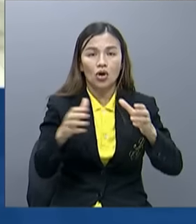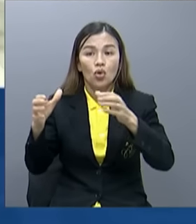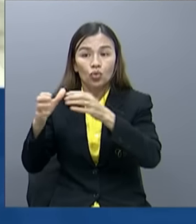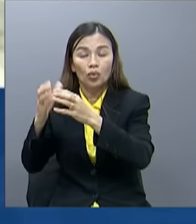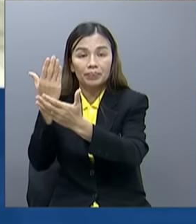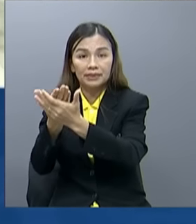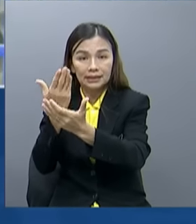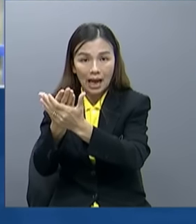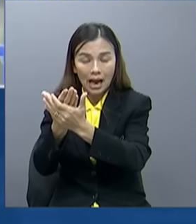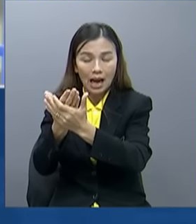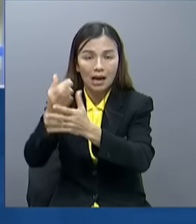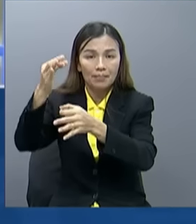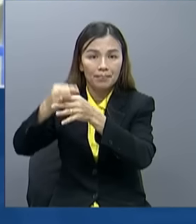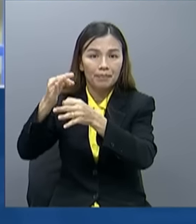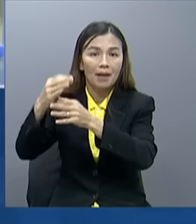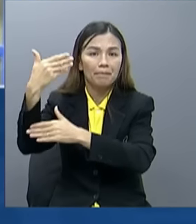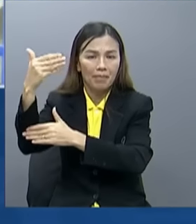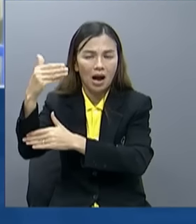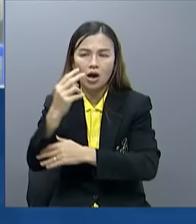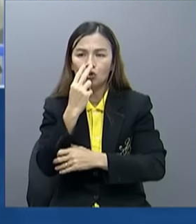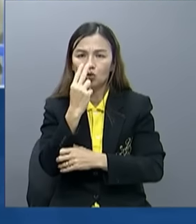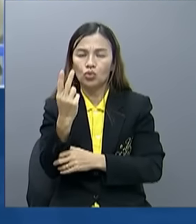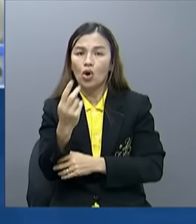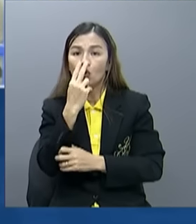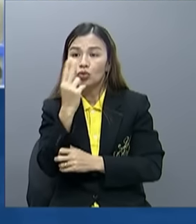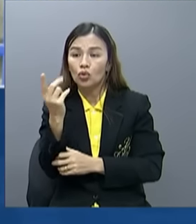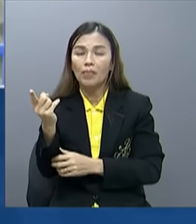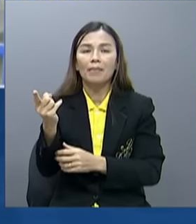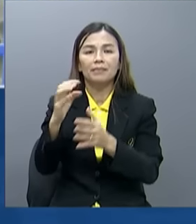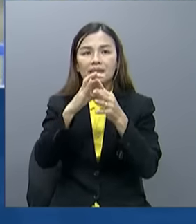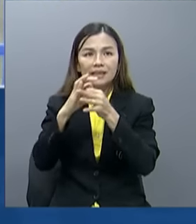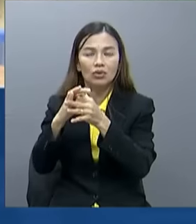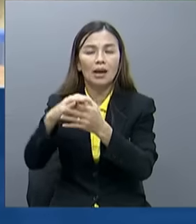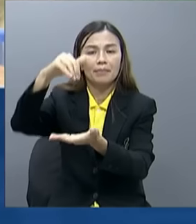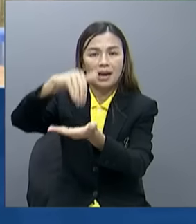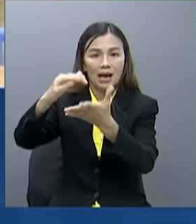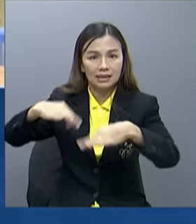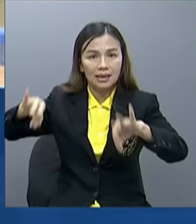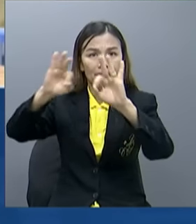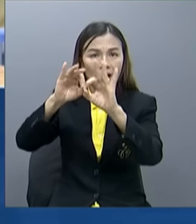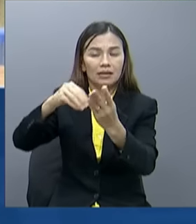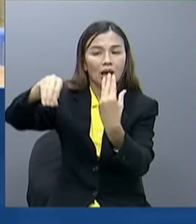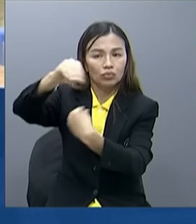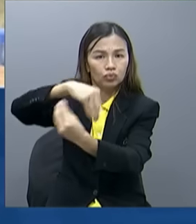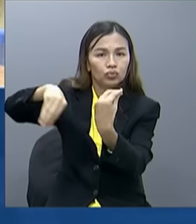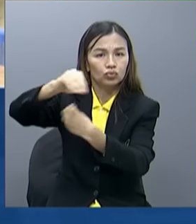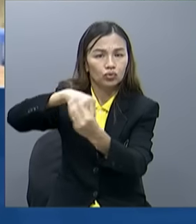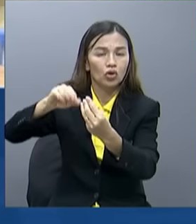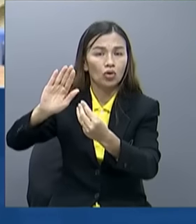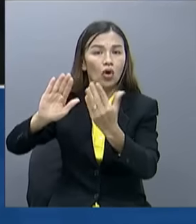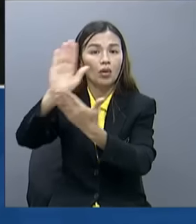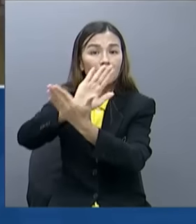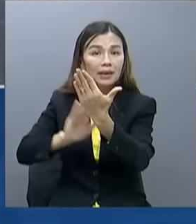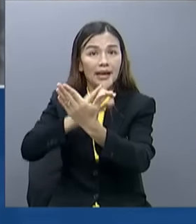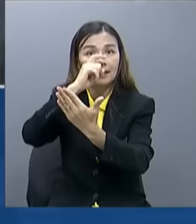ดีผมขอคนสเปคนี้ดีกว่าครับแล้วก็มองเสถียรภาพทางเศรษฐกิจในระยะเป็นปัจจัยหลักเราต้องคานวิธีคิดของรัฐบาลซึ่งไม่ผิดนะ